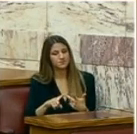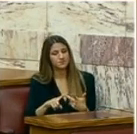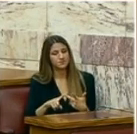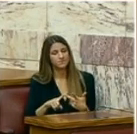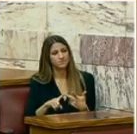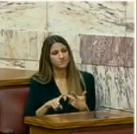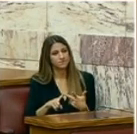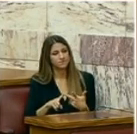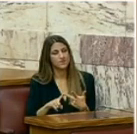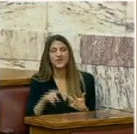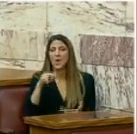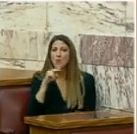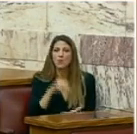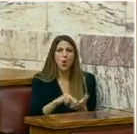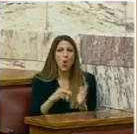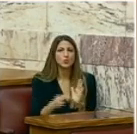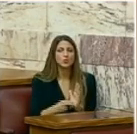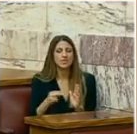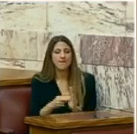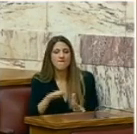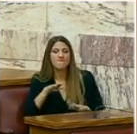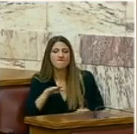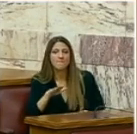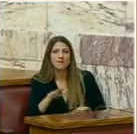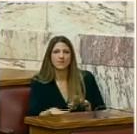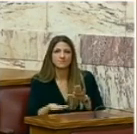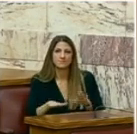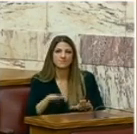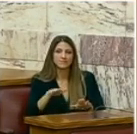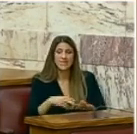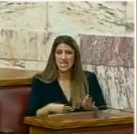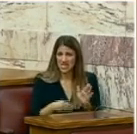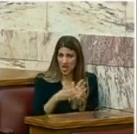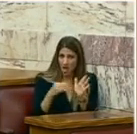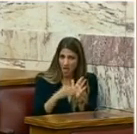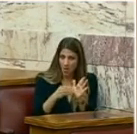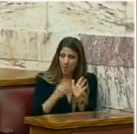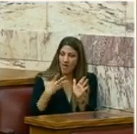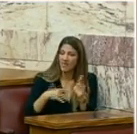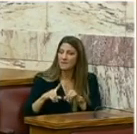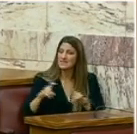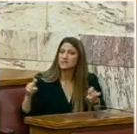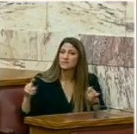με προσεκτικές κινήσεις και κυρίως δίνοντας